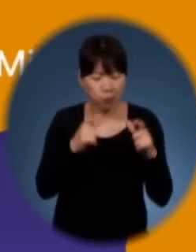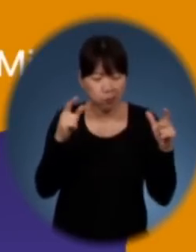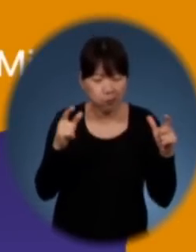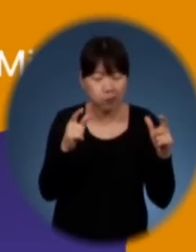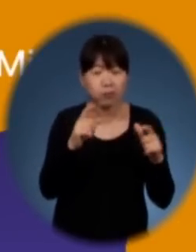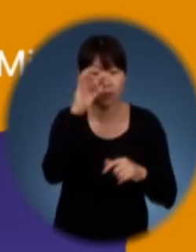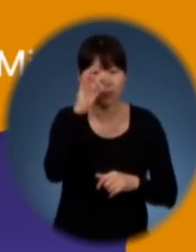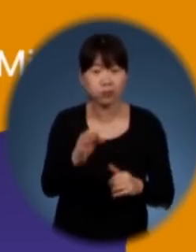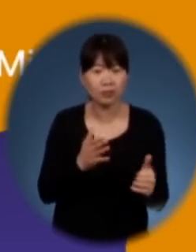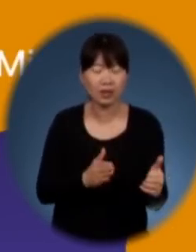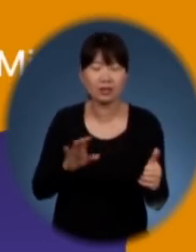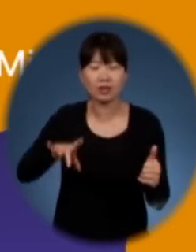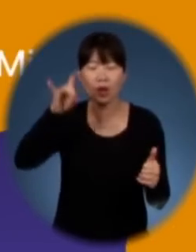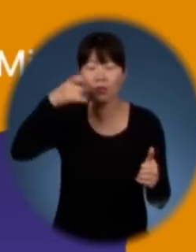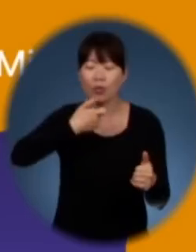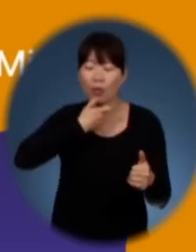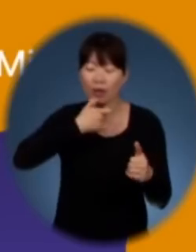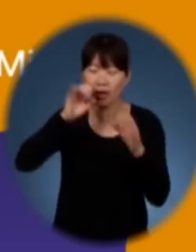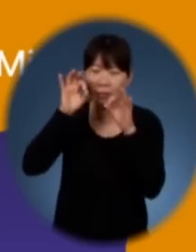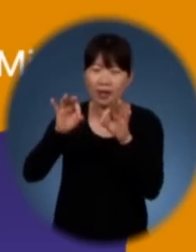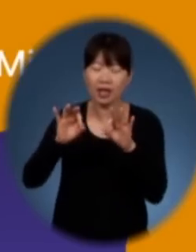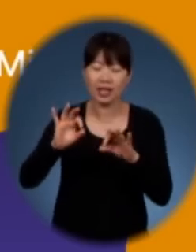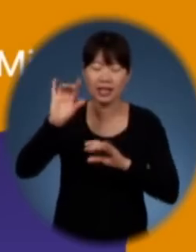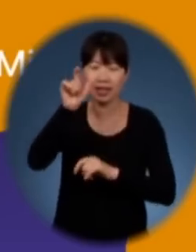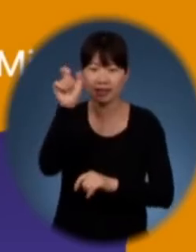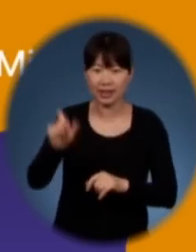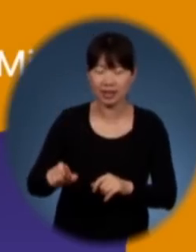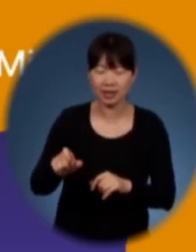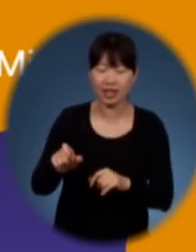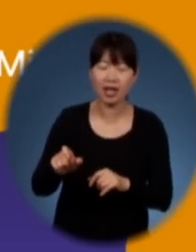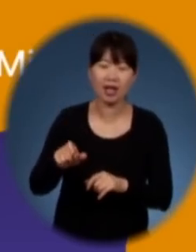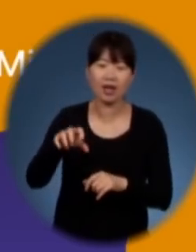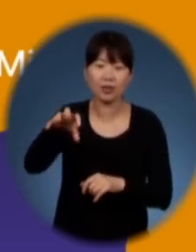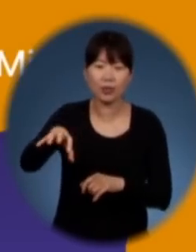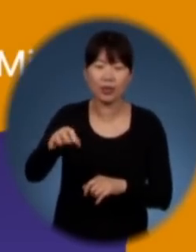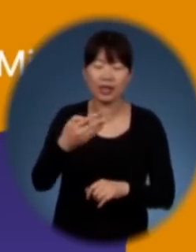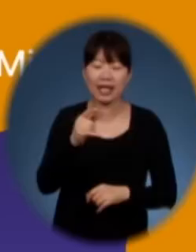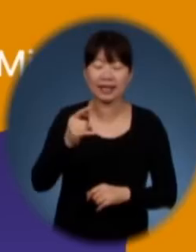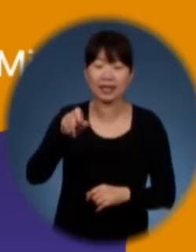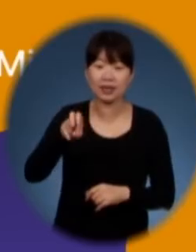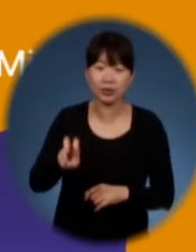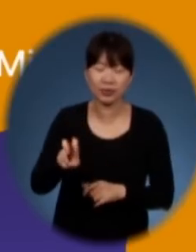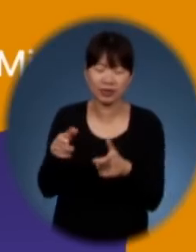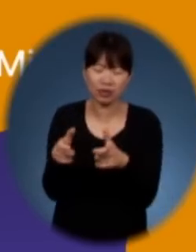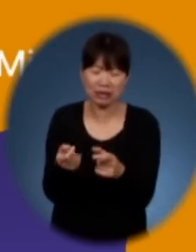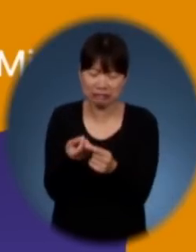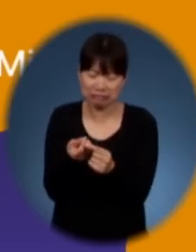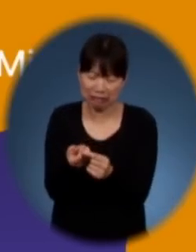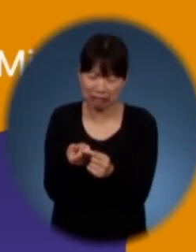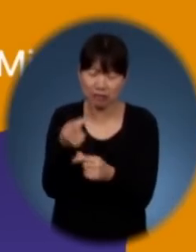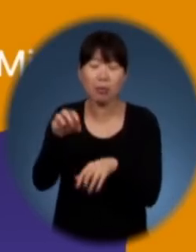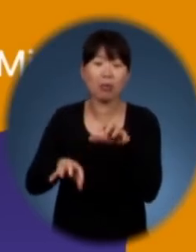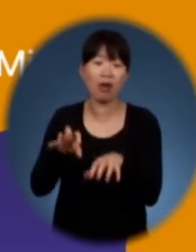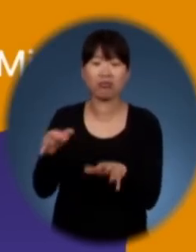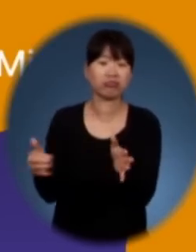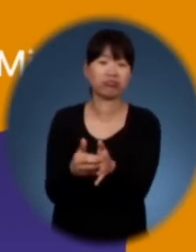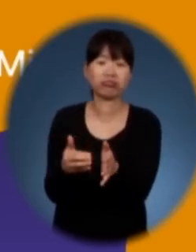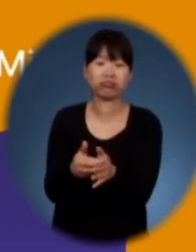보실까요 처음에 로마는 이탈리아 반도 중앙부 라티움 지역에 어떤 작은 마을에